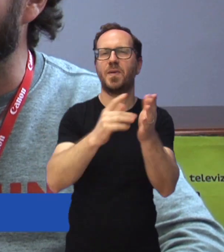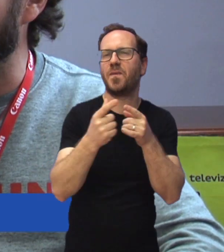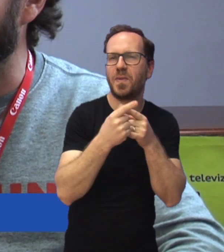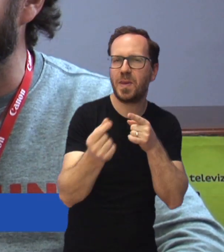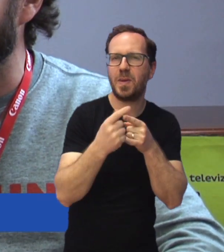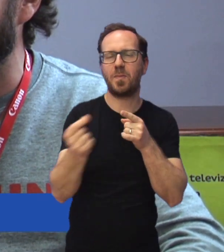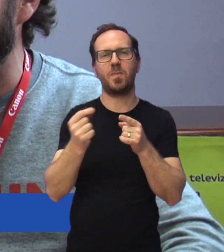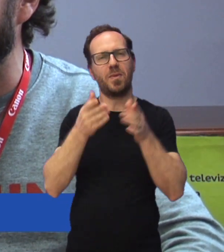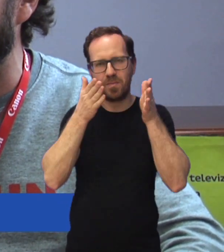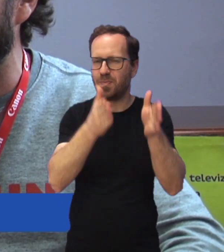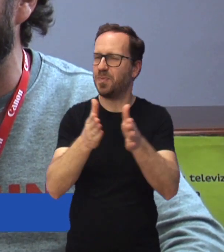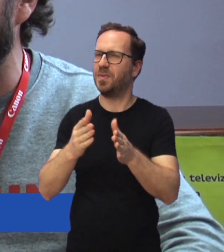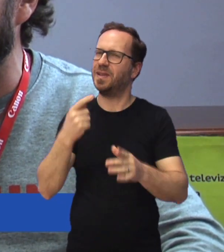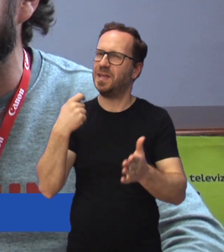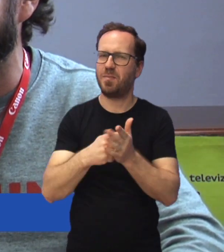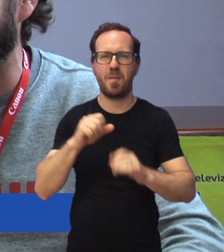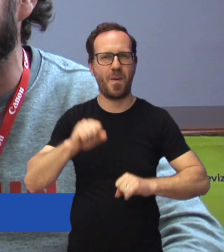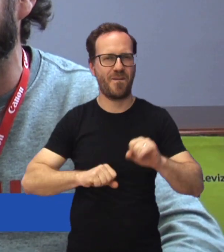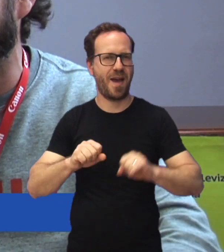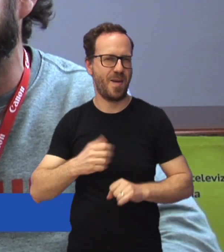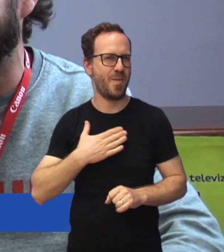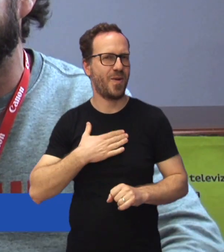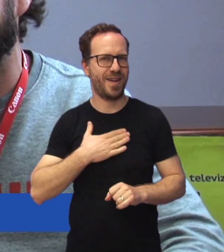jak to dělat pořád a nemuset dělat nic jiného.